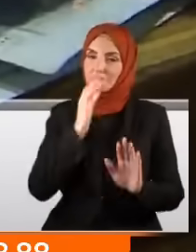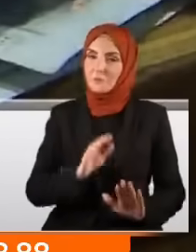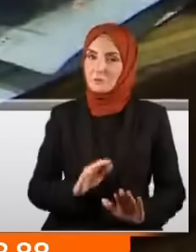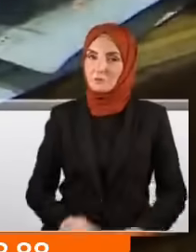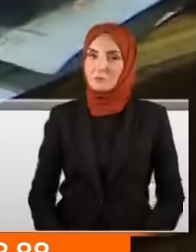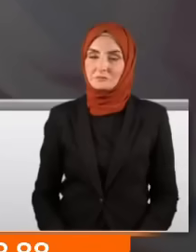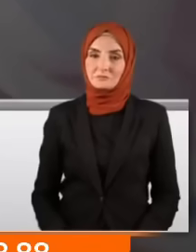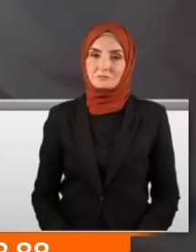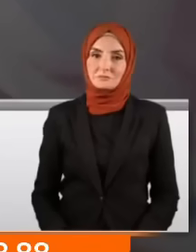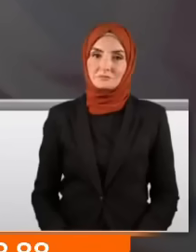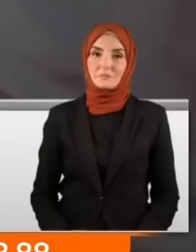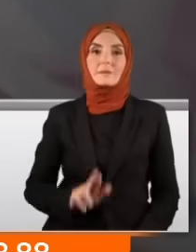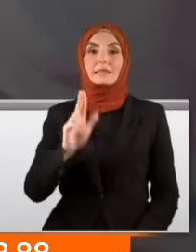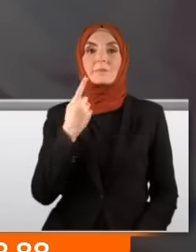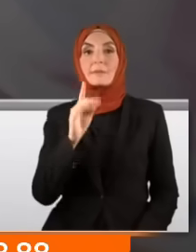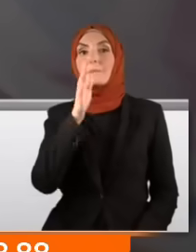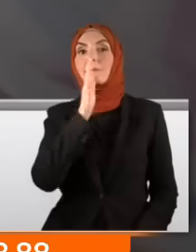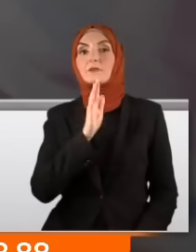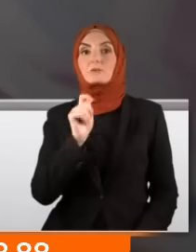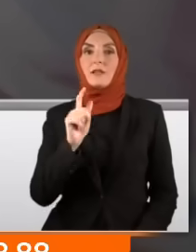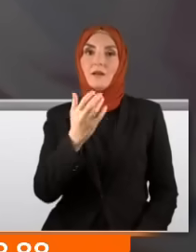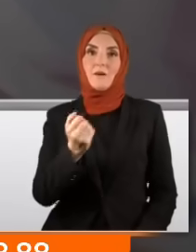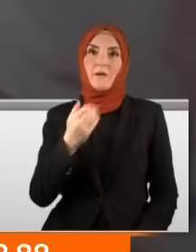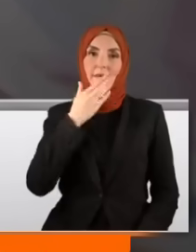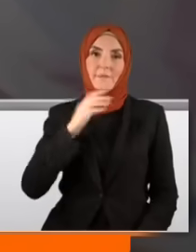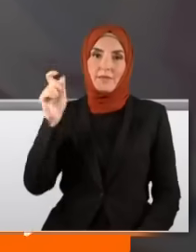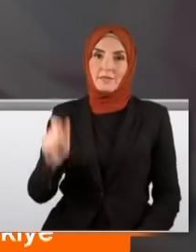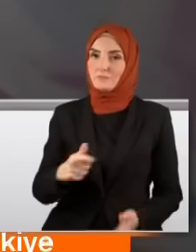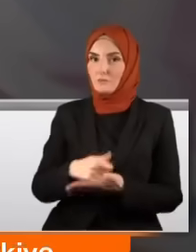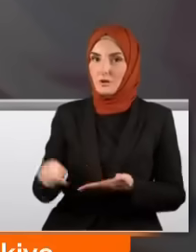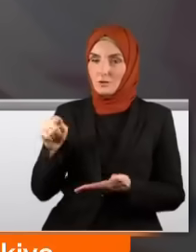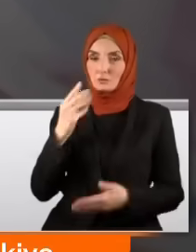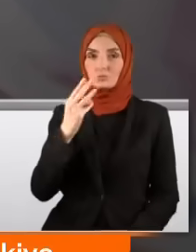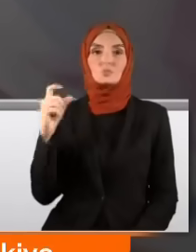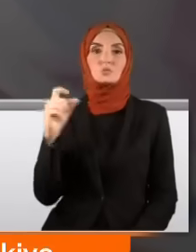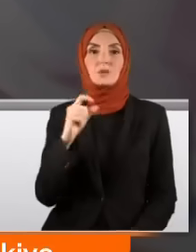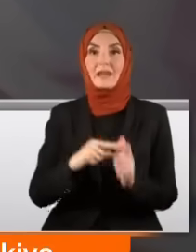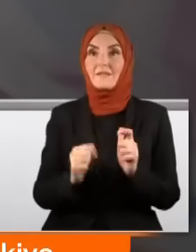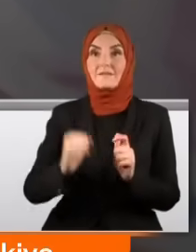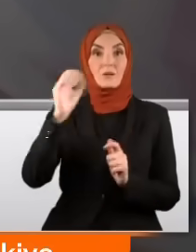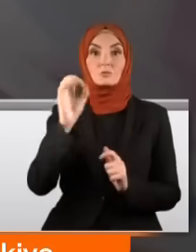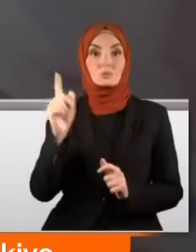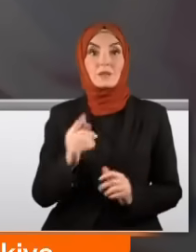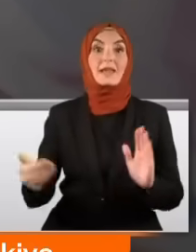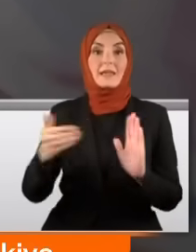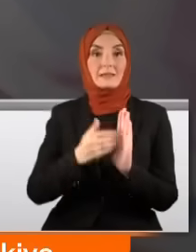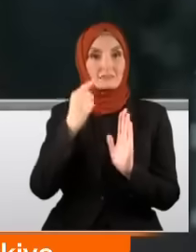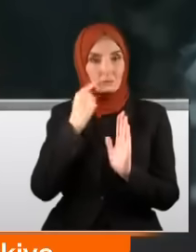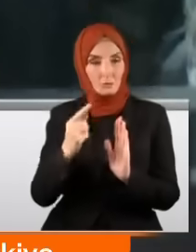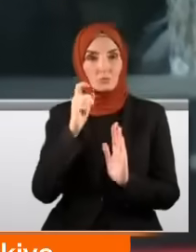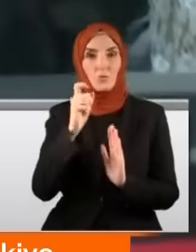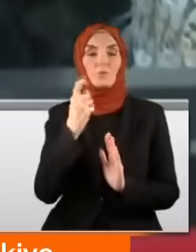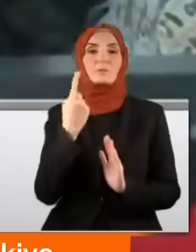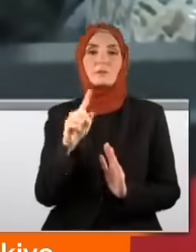bekleniyor 7.500 lira alan bir emeklinin maaşı 3 aylık enflasyon oranı eklendiğinde 9383